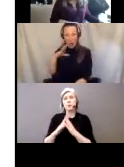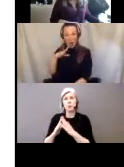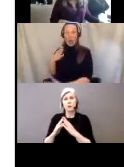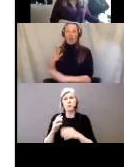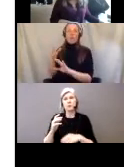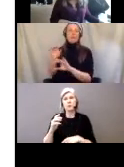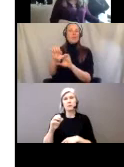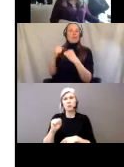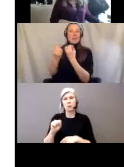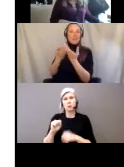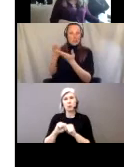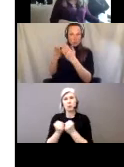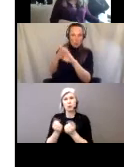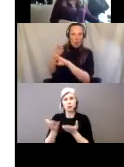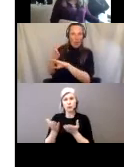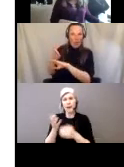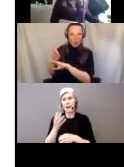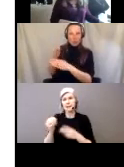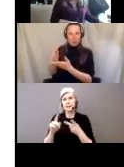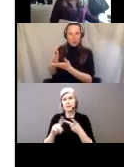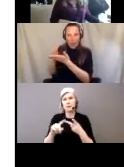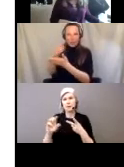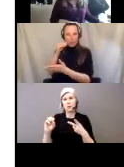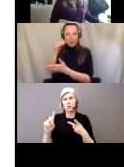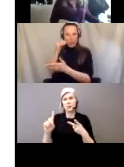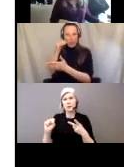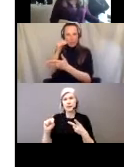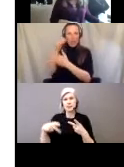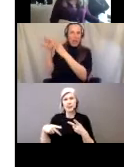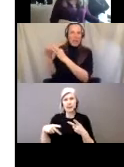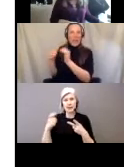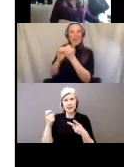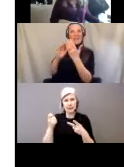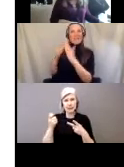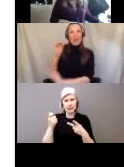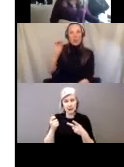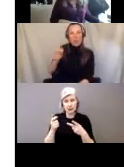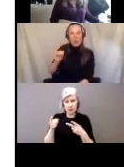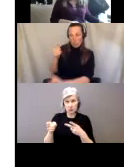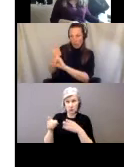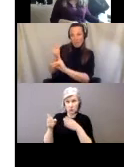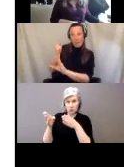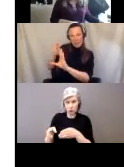sociaux à Ottawa et qui participe au programme de soutien.